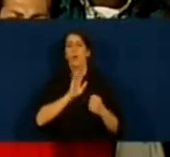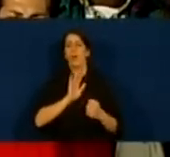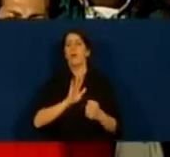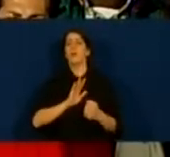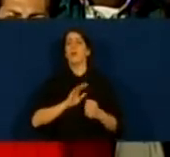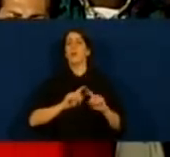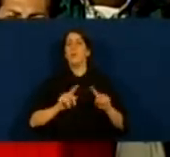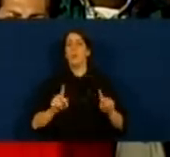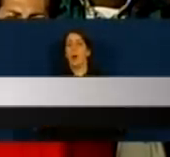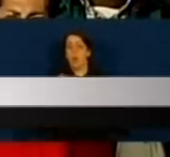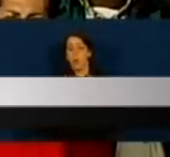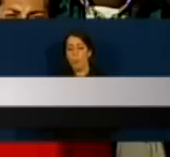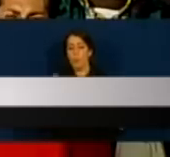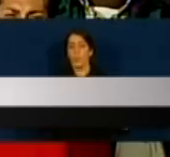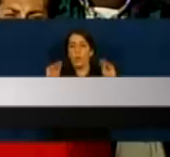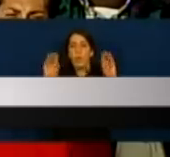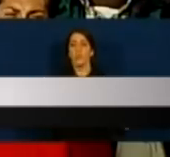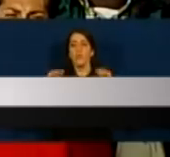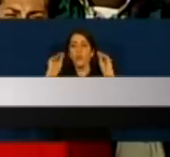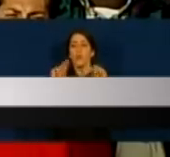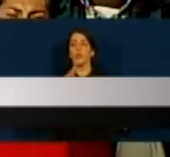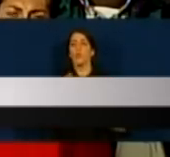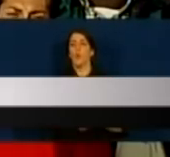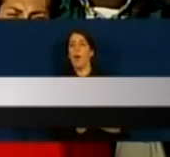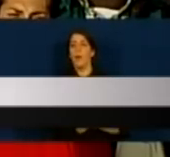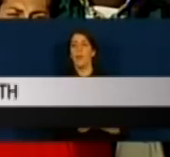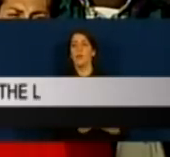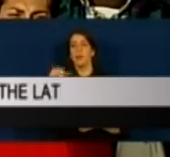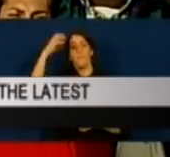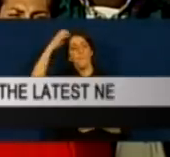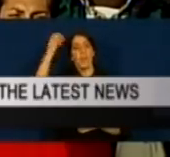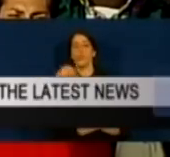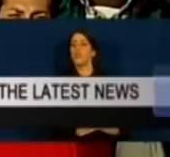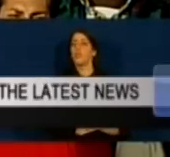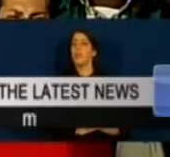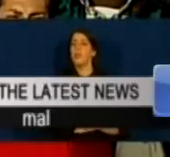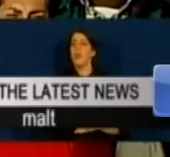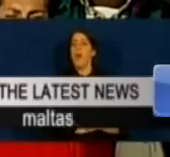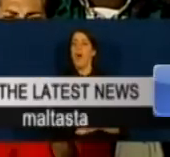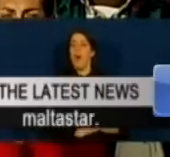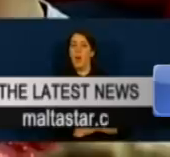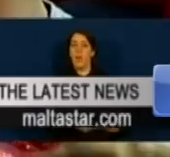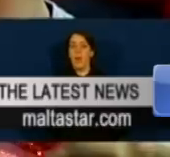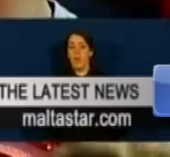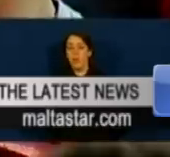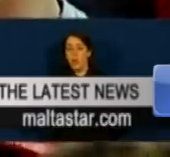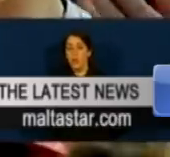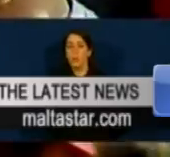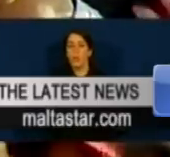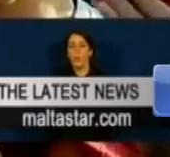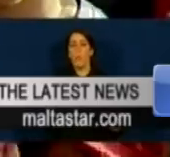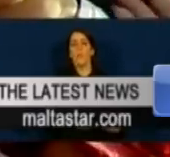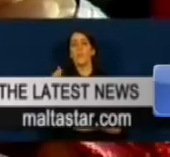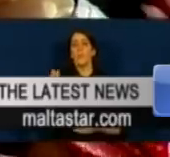gvern ġdid biex juri kemm jemmen fikom ħajkun qed jarġa' jagħtikom l-istipendju biex